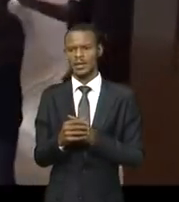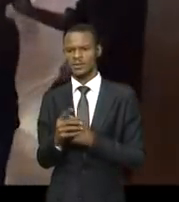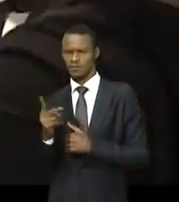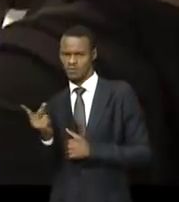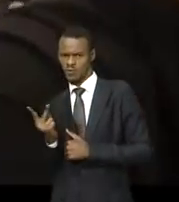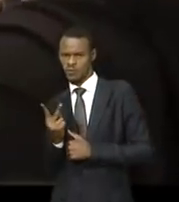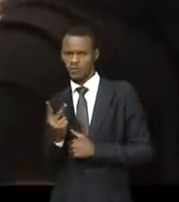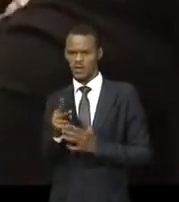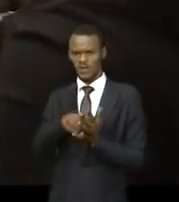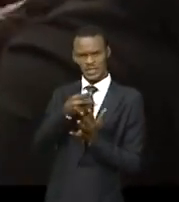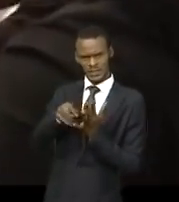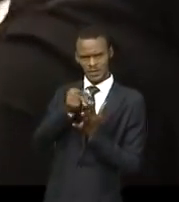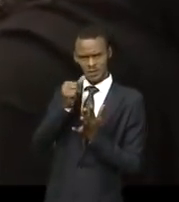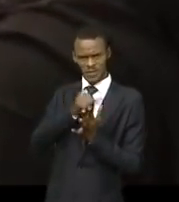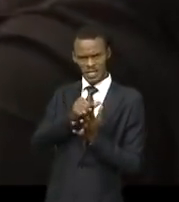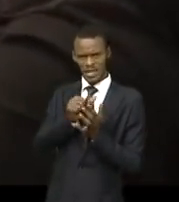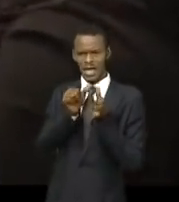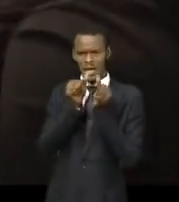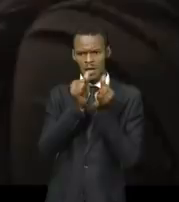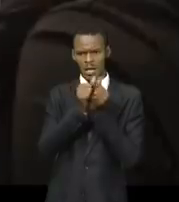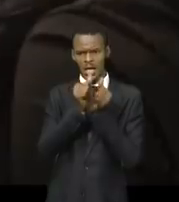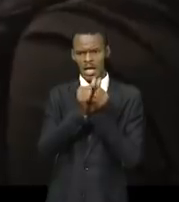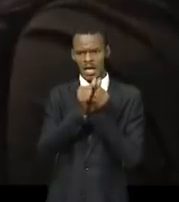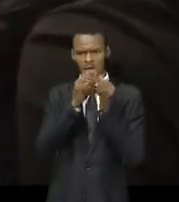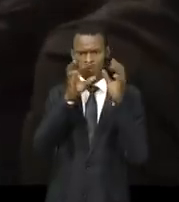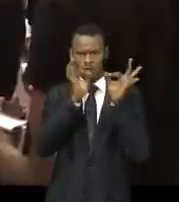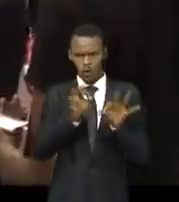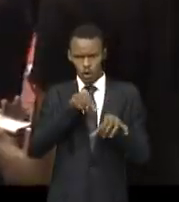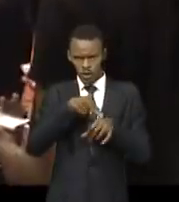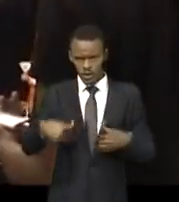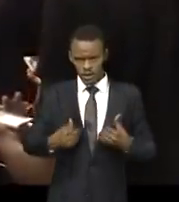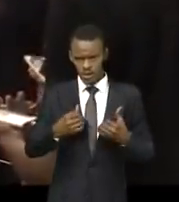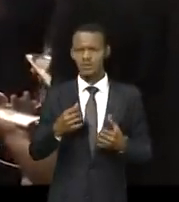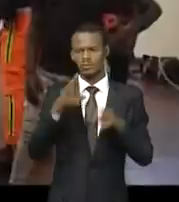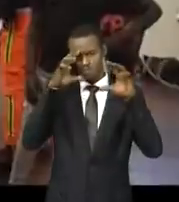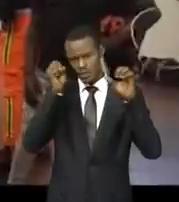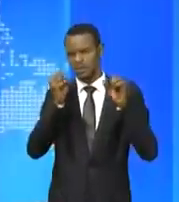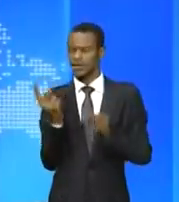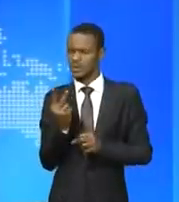décident de travailler la main dans la main pour promouvoir et défendre les intérêts des enfants. National.